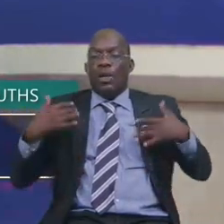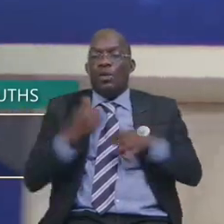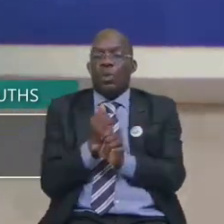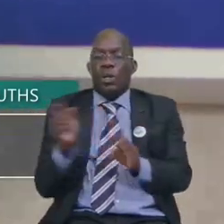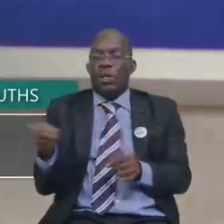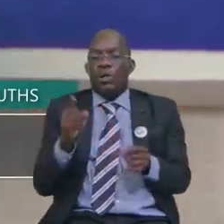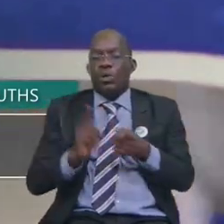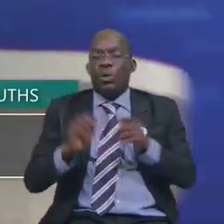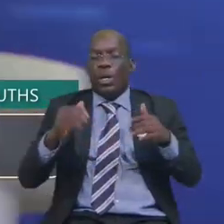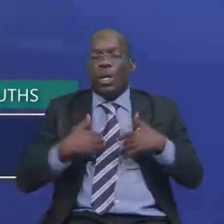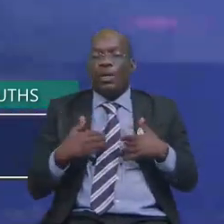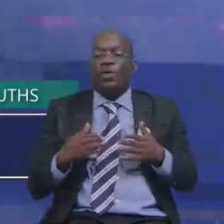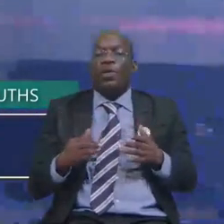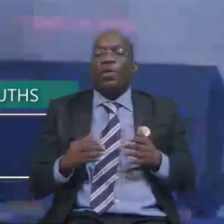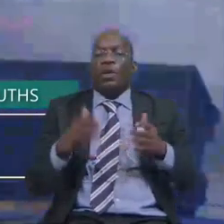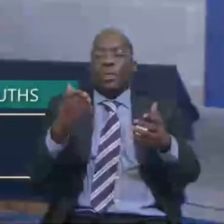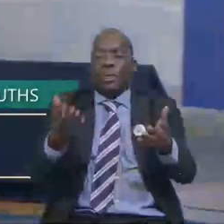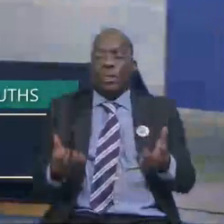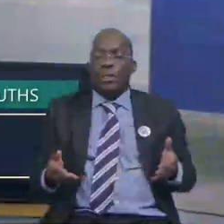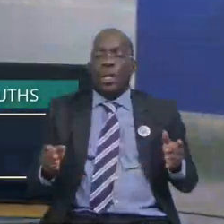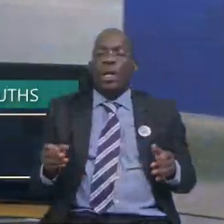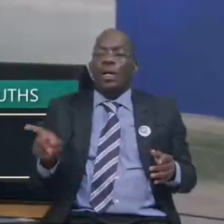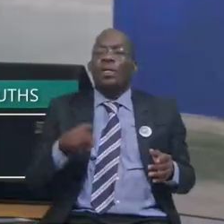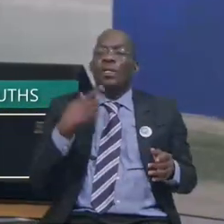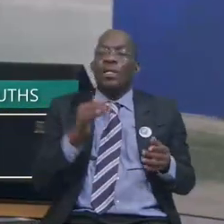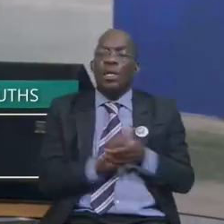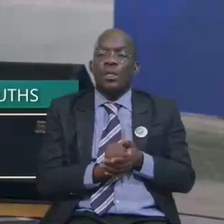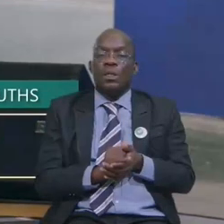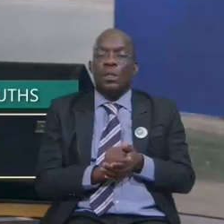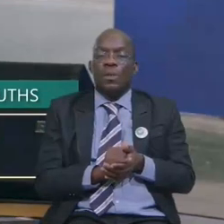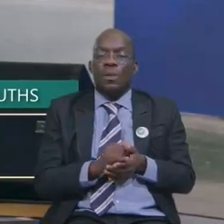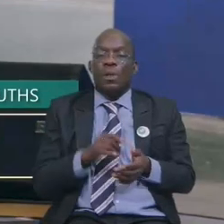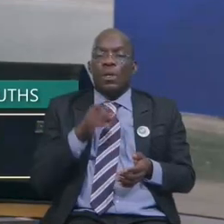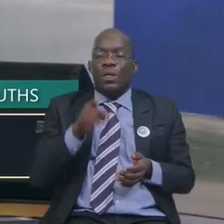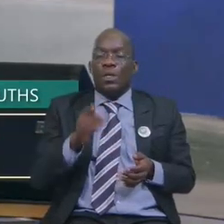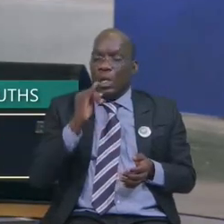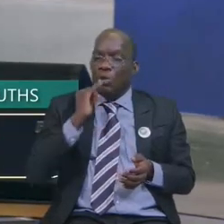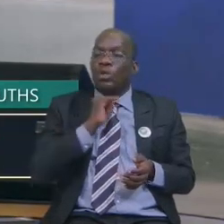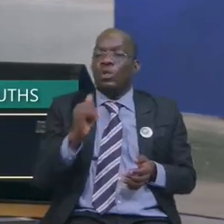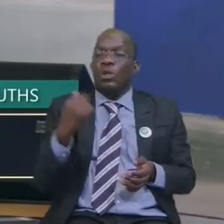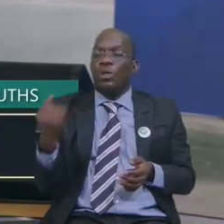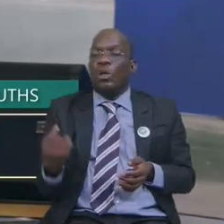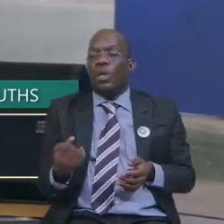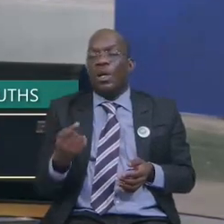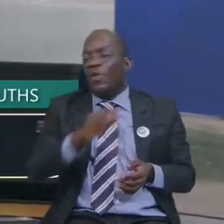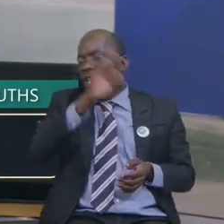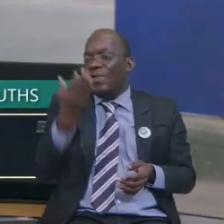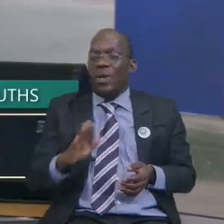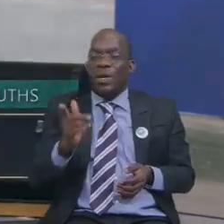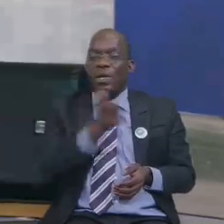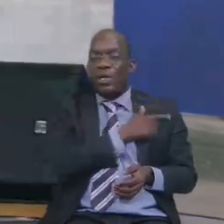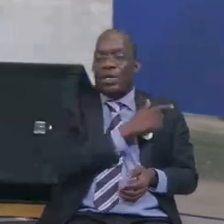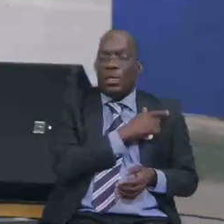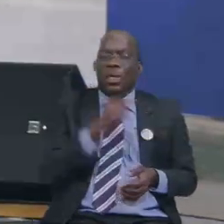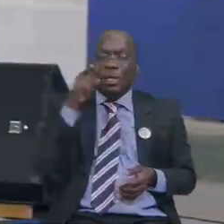et ils disent oh comme je te regarde il ne fait rien de redondant il ne fait aucune chose non importante